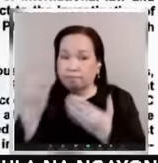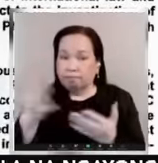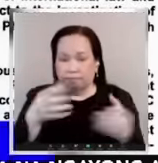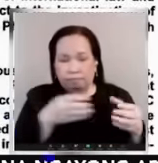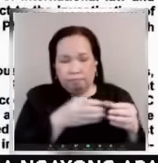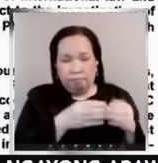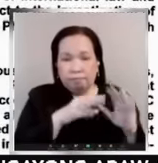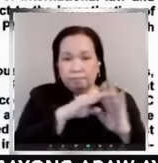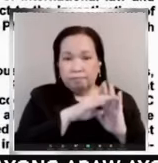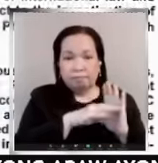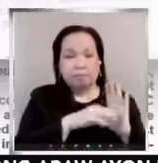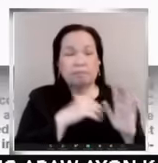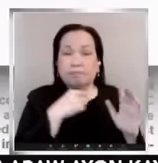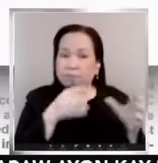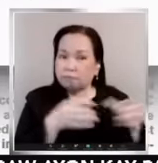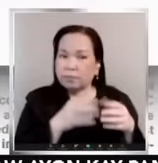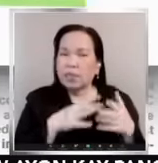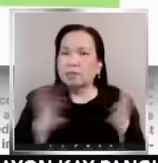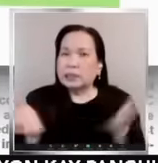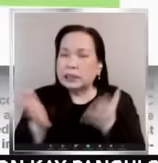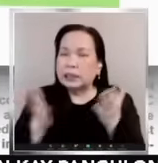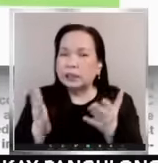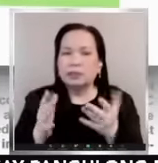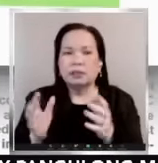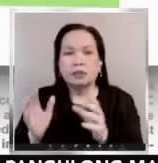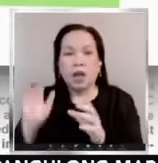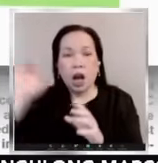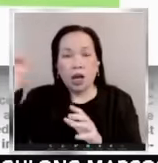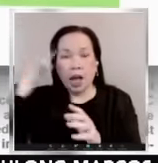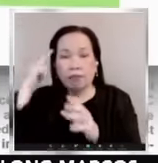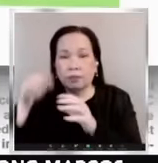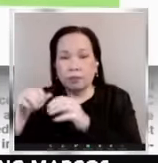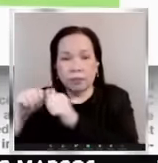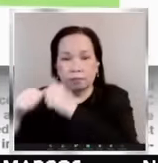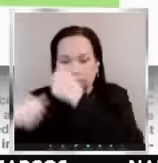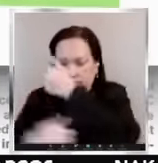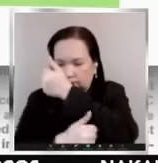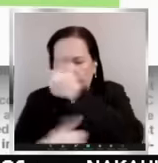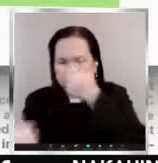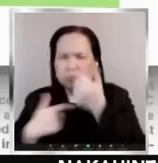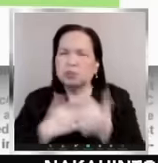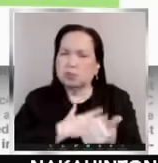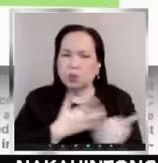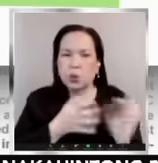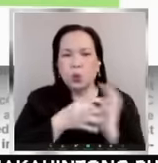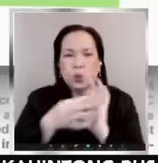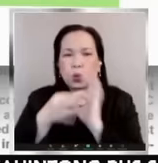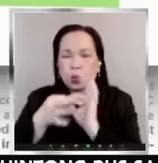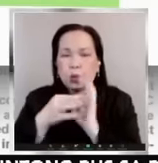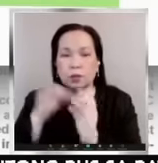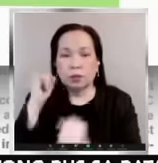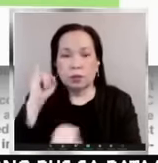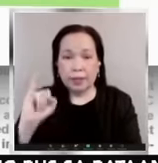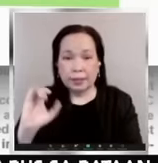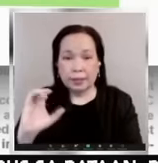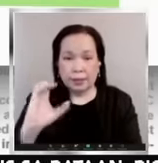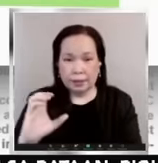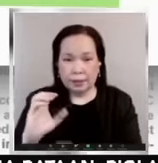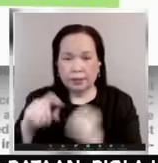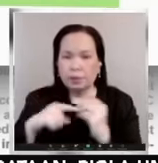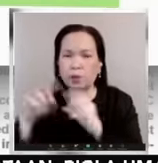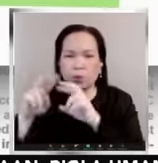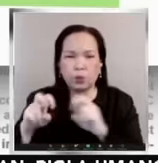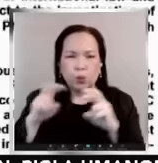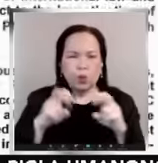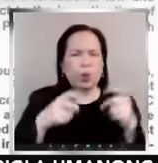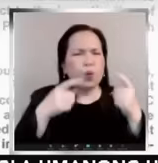ang mga ahensya ng gobyerno na makipagtulungan ng buo sa International Criminal Court kaugnay ng investigasyon nito sa mga umano'y krimen noong War on